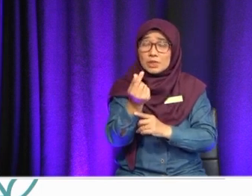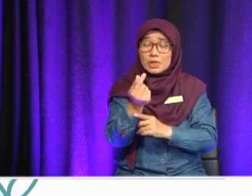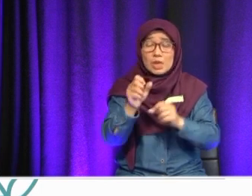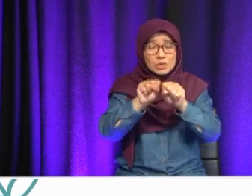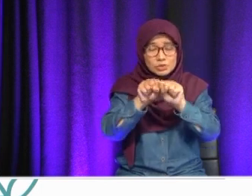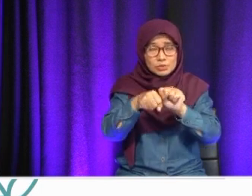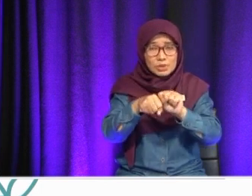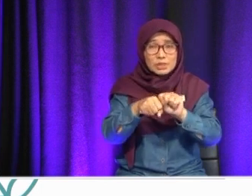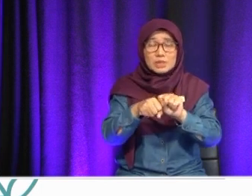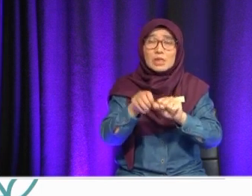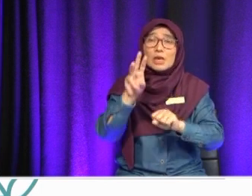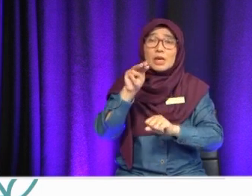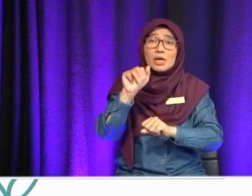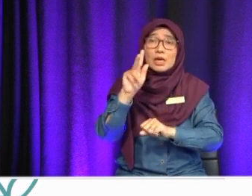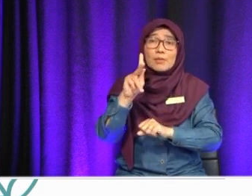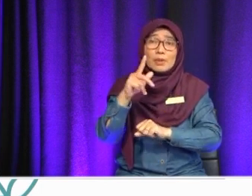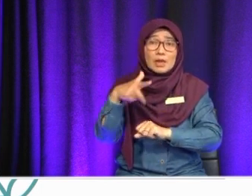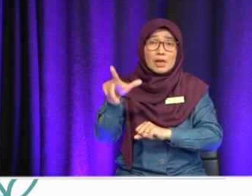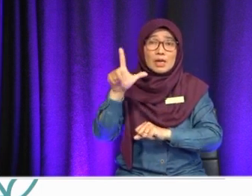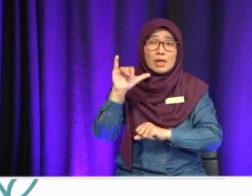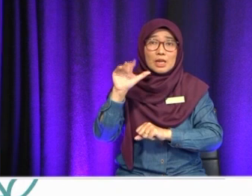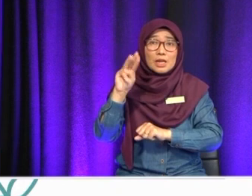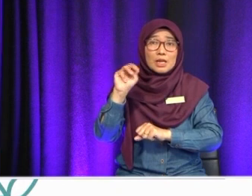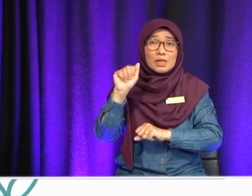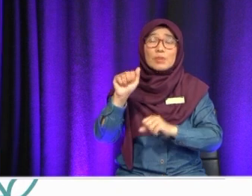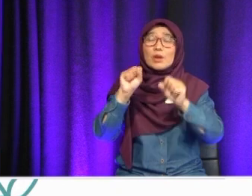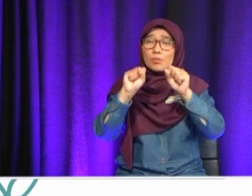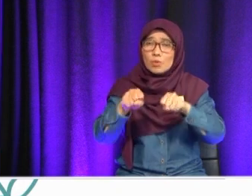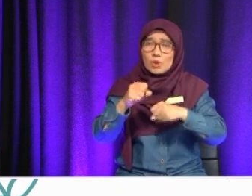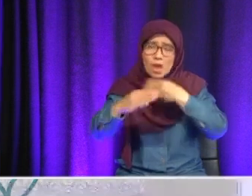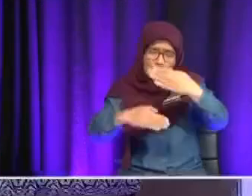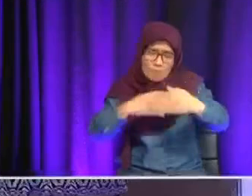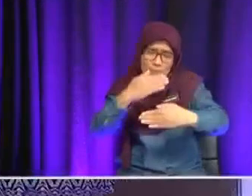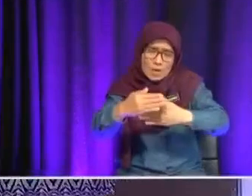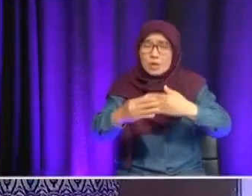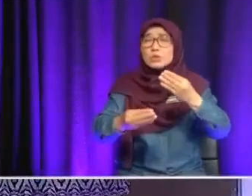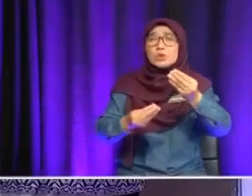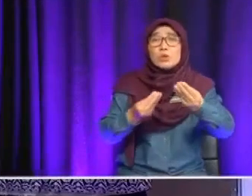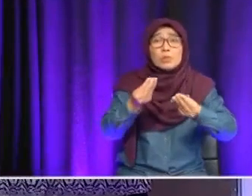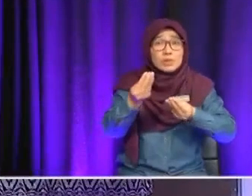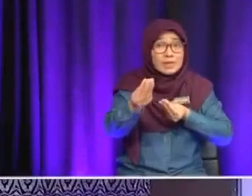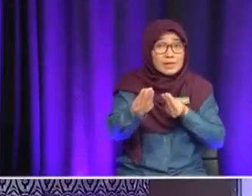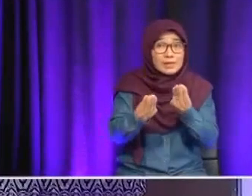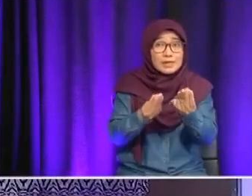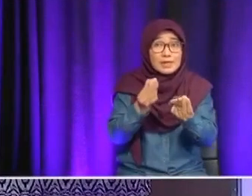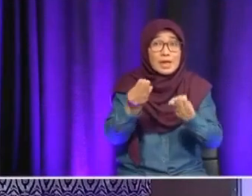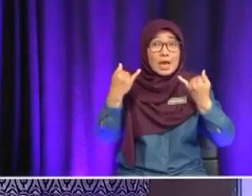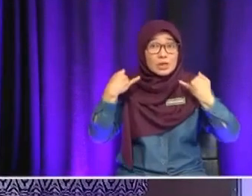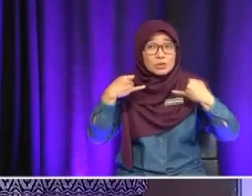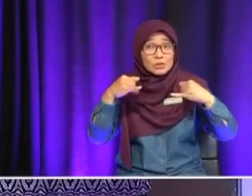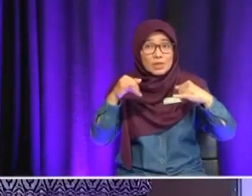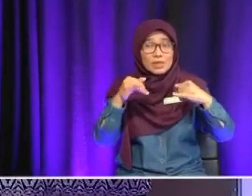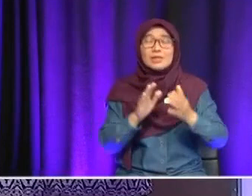Limah dapat memajukan perniagaannya. Jadi, anak-anak, ini